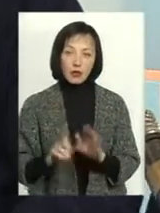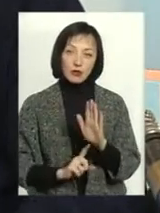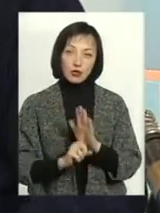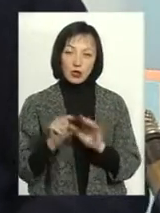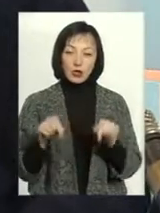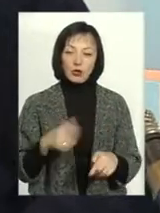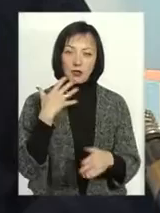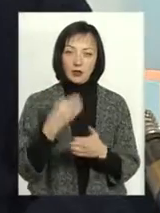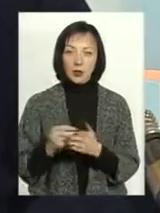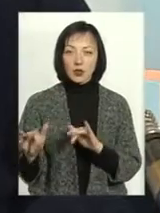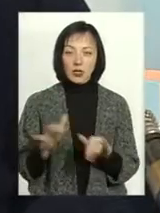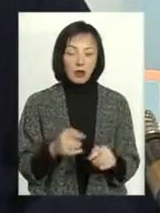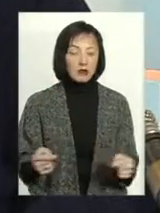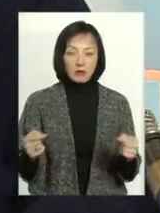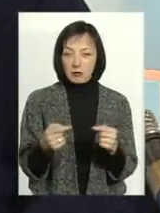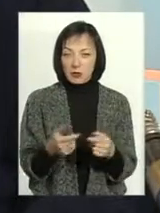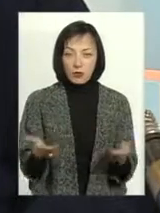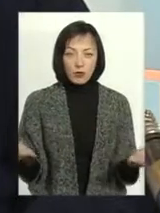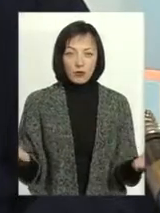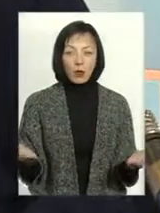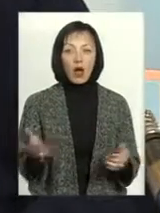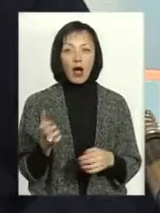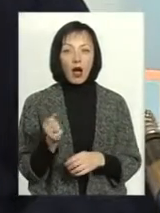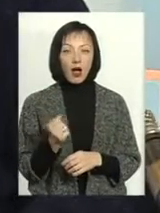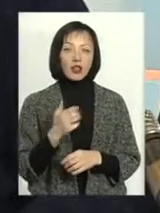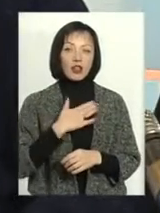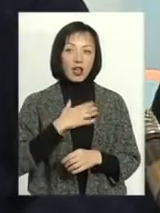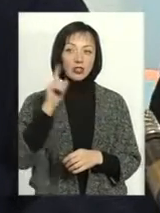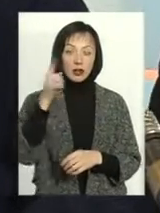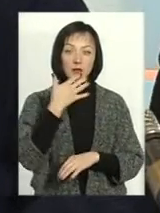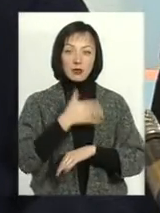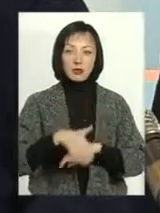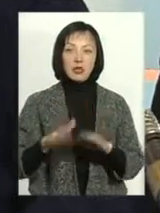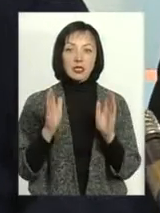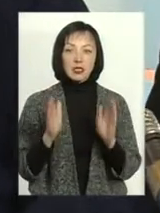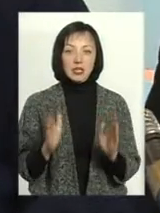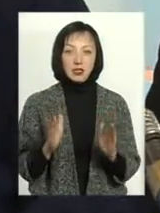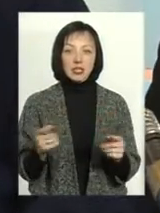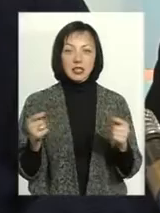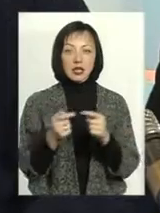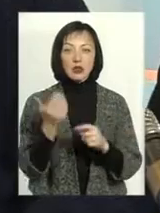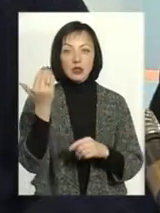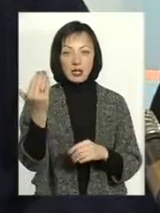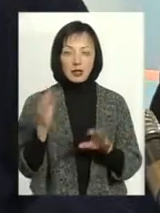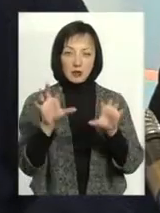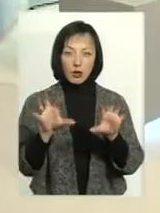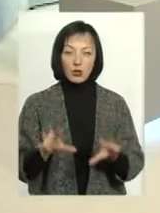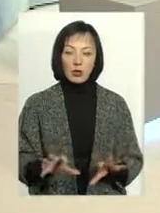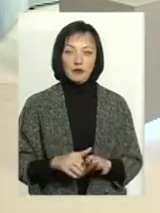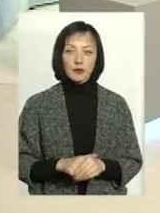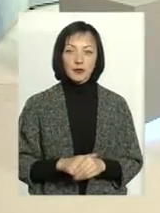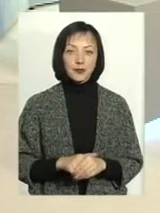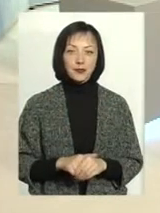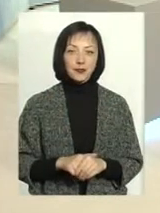розпочинати тут свою діяльність безумовно. А наш адвокат там може працювати тільки згідно з їхнім законодавством.